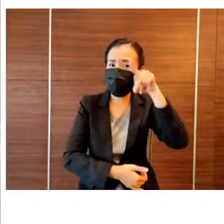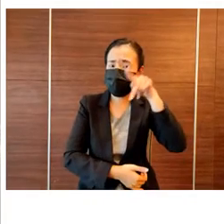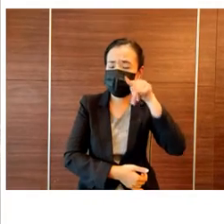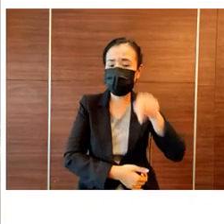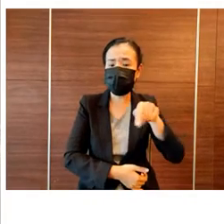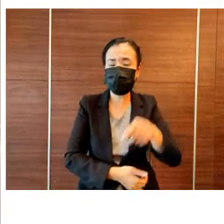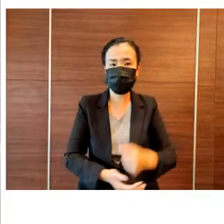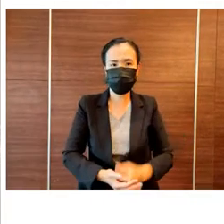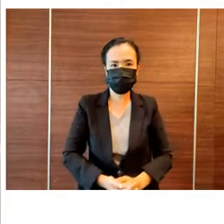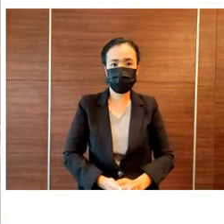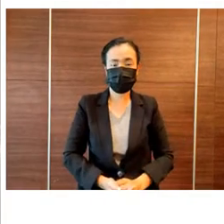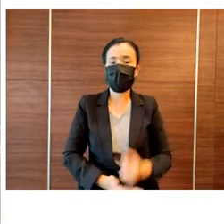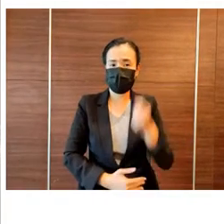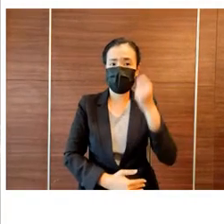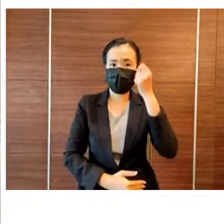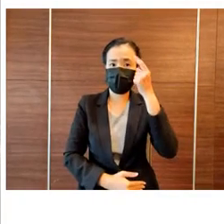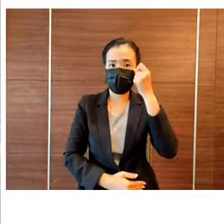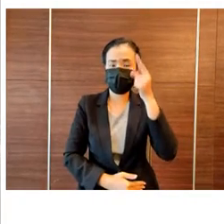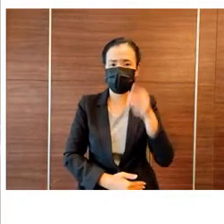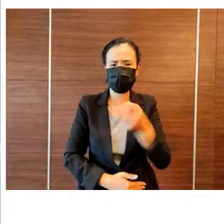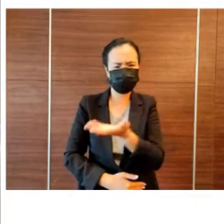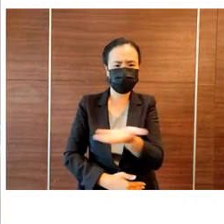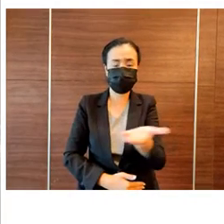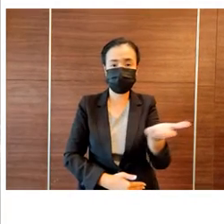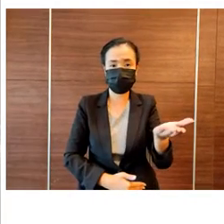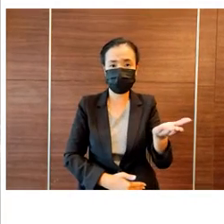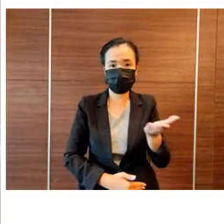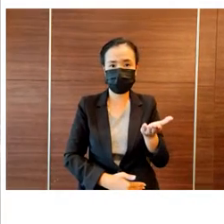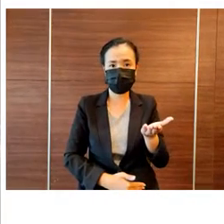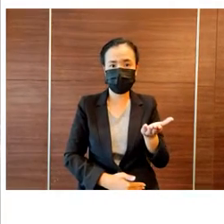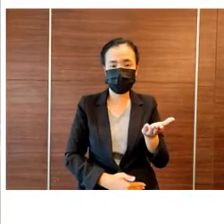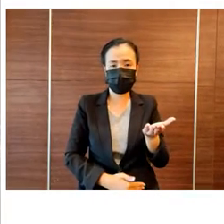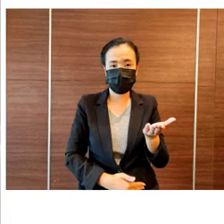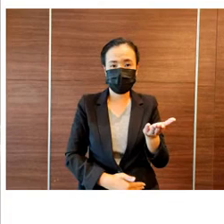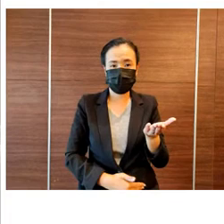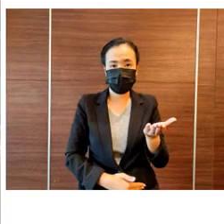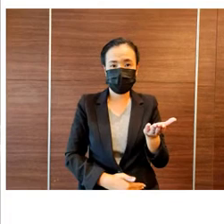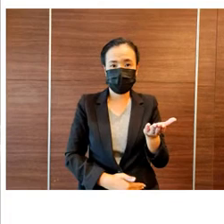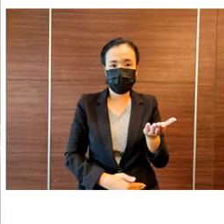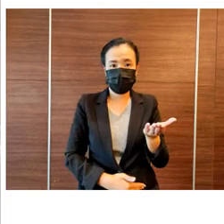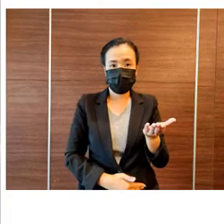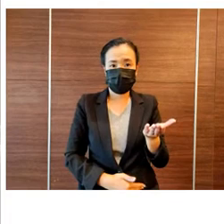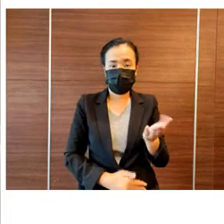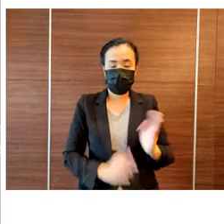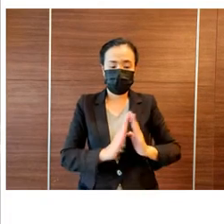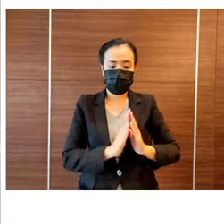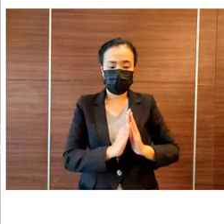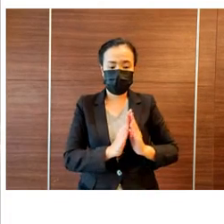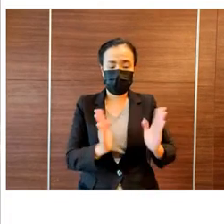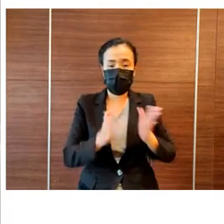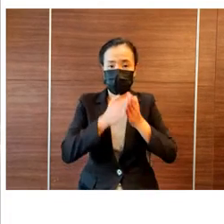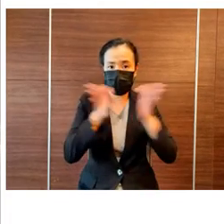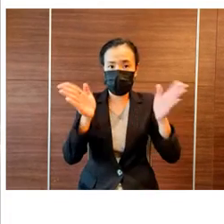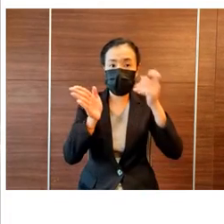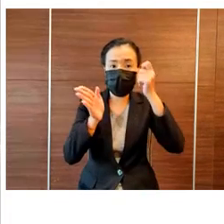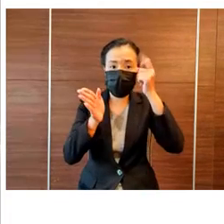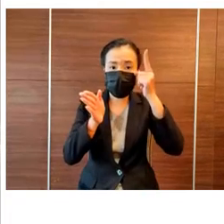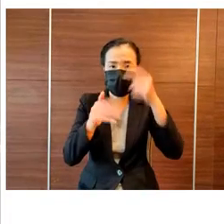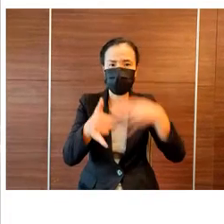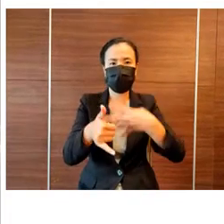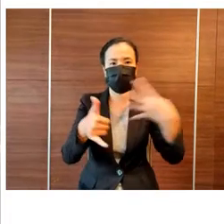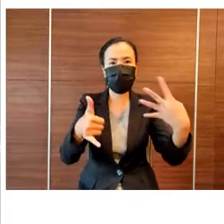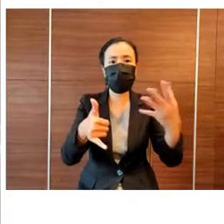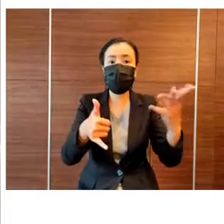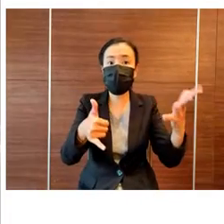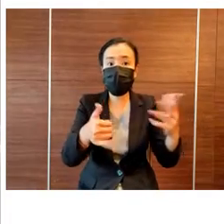ใช้คือเข้าใจว่าหลายๆที่อาจจะไม่ได้เปิดรับเปิดกว้างและเข้าใจคนที่มีความหลากหลายท